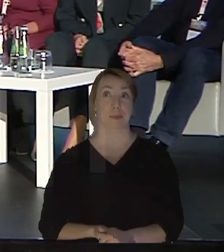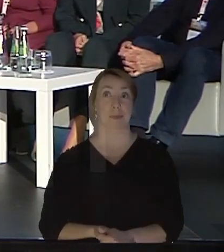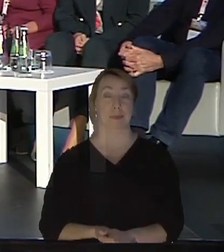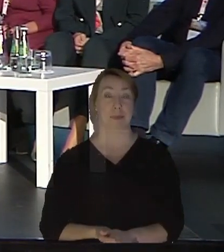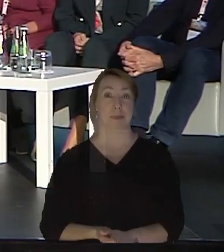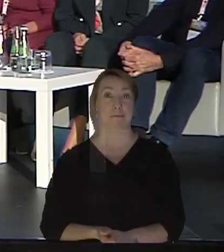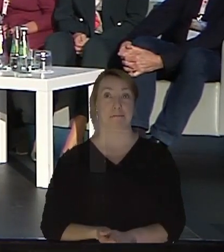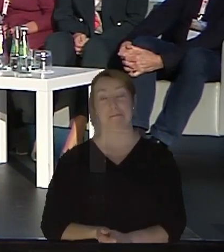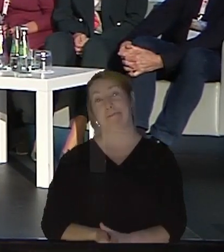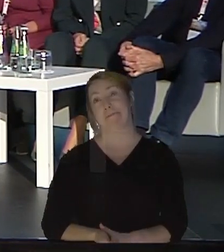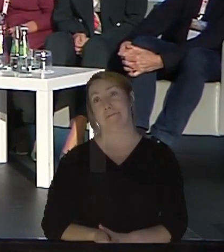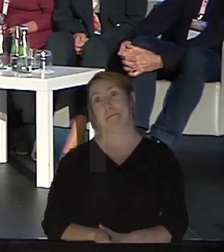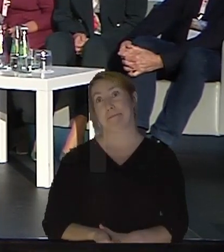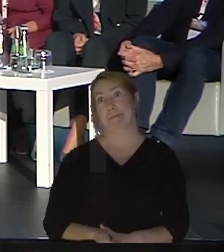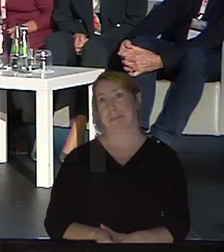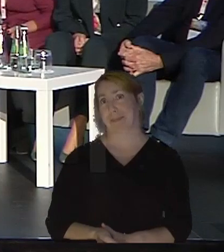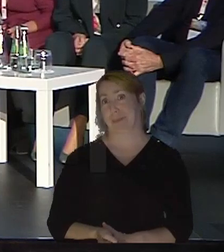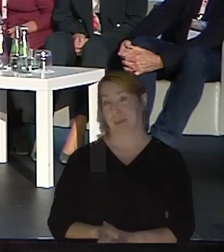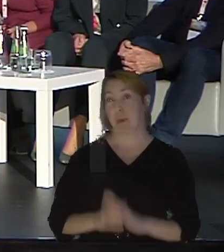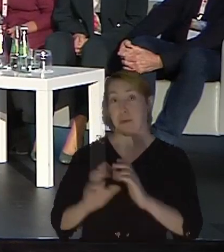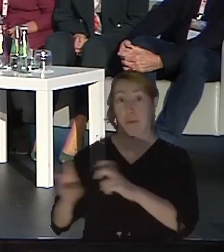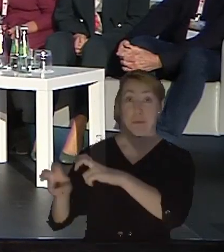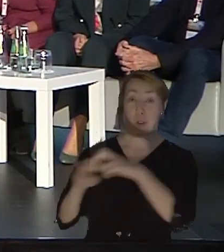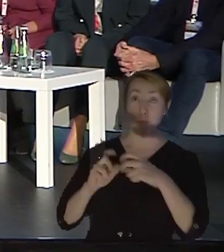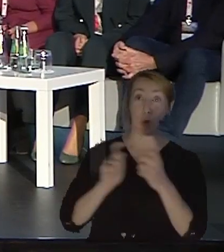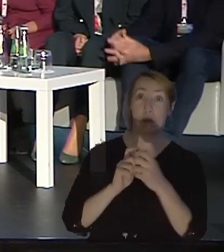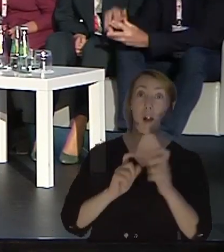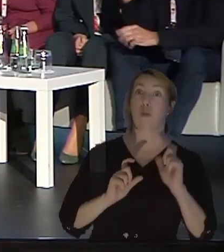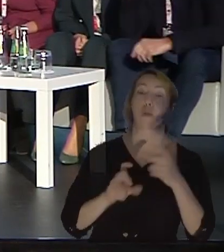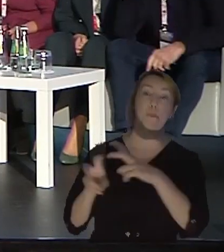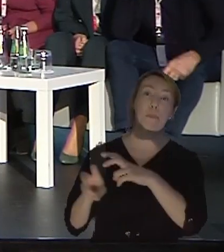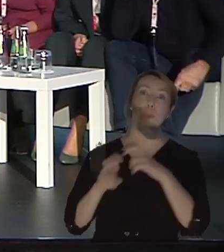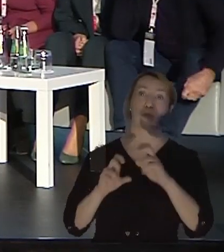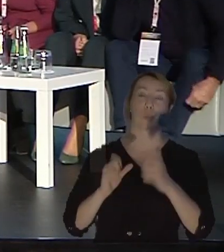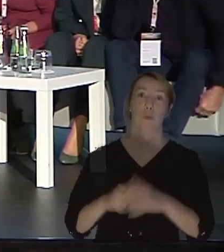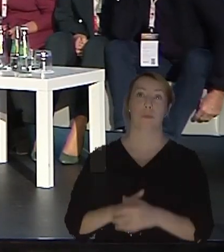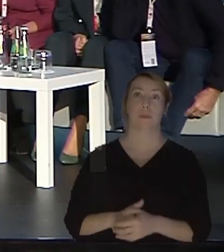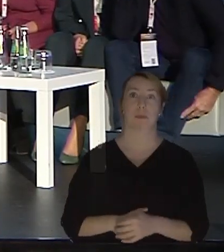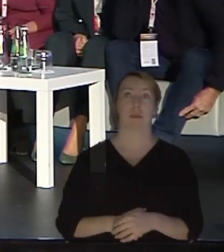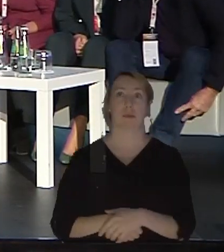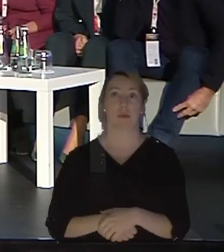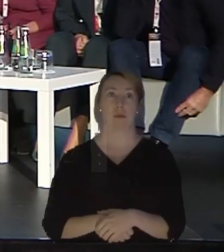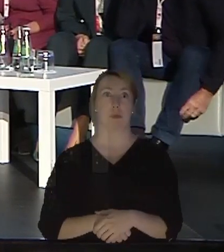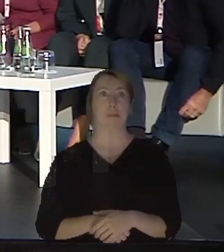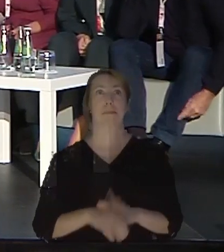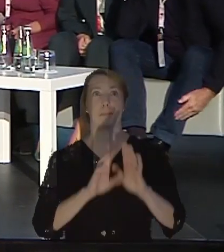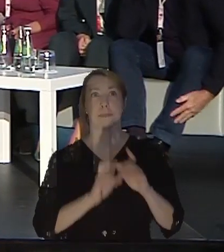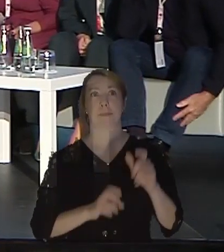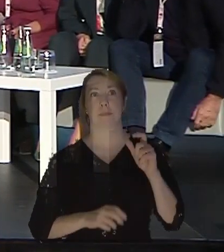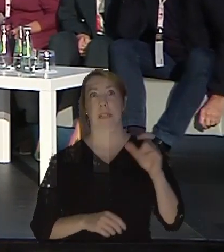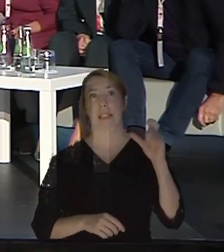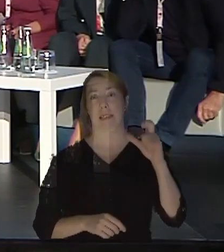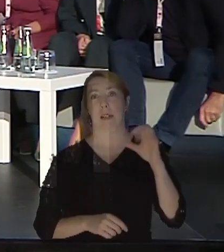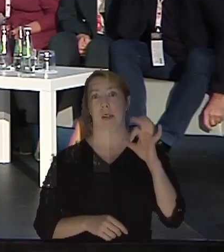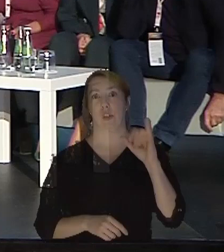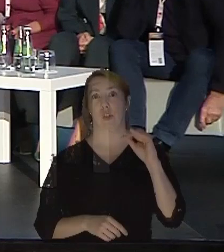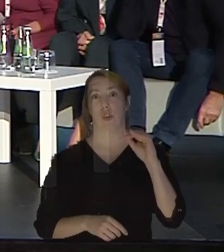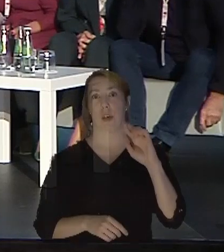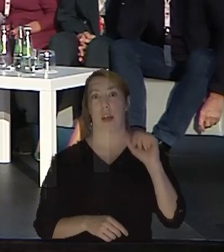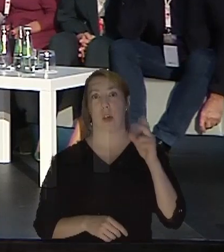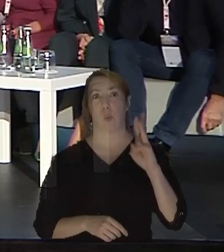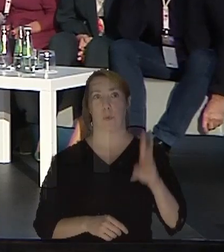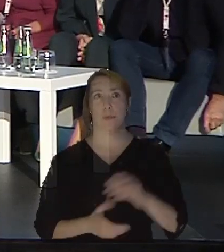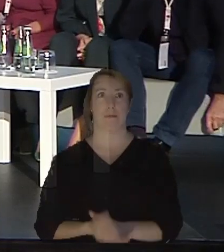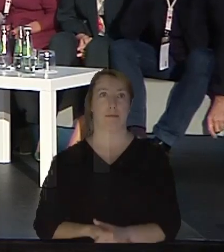Nie. Możecie tylko przejąć, ale musimy wiedzieć, co przejmujecie. No, Sieraków. Tak, Sieraków. Sieraków, dobrze, no